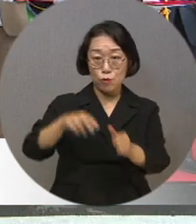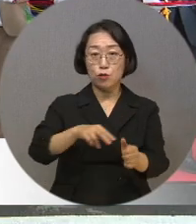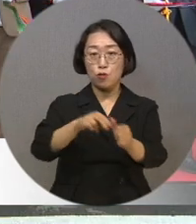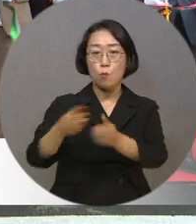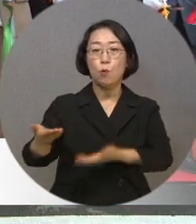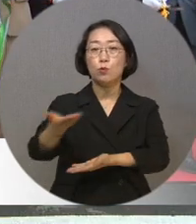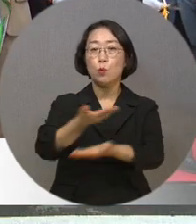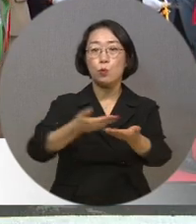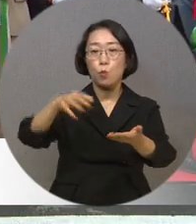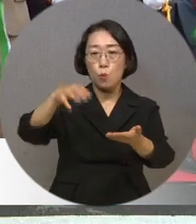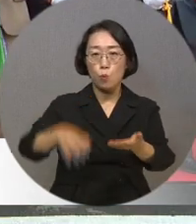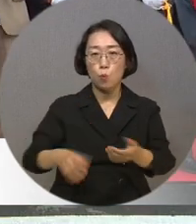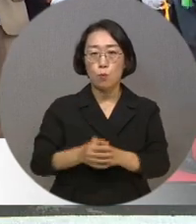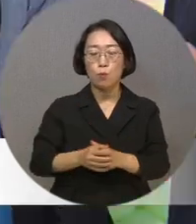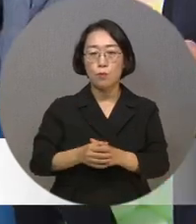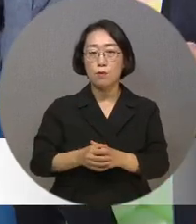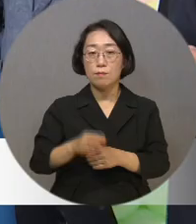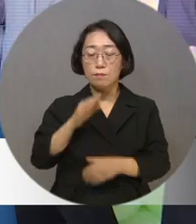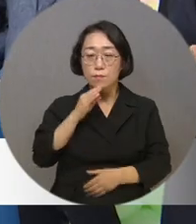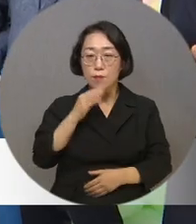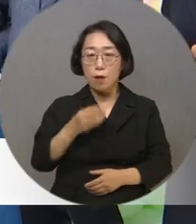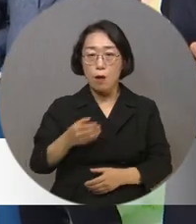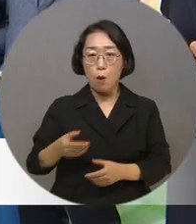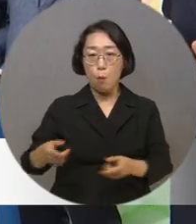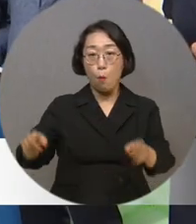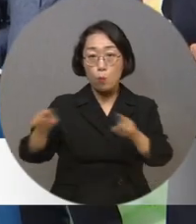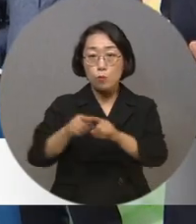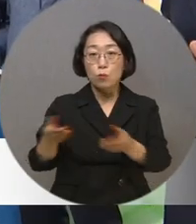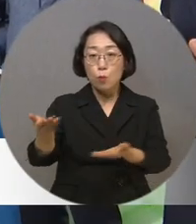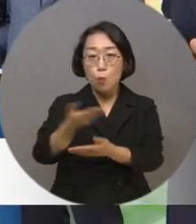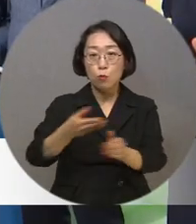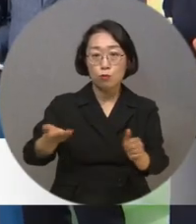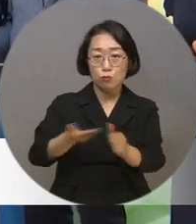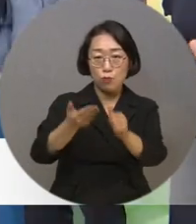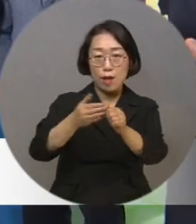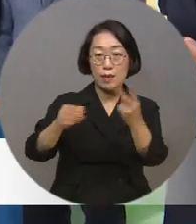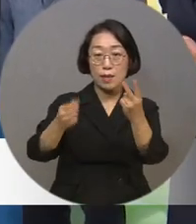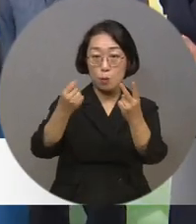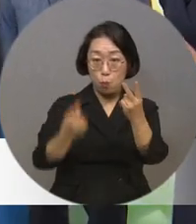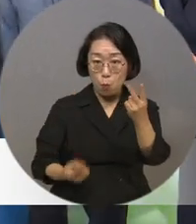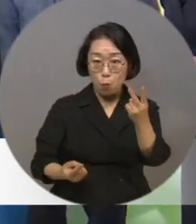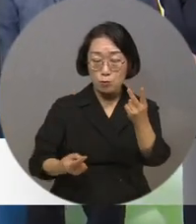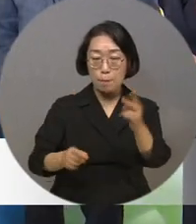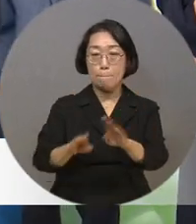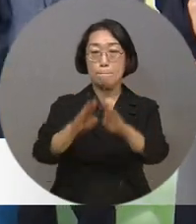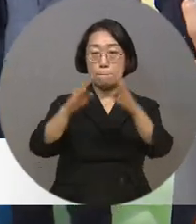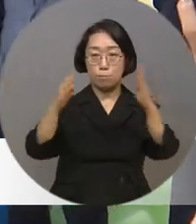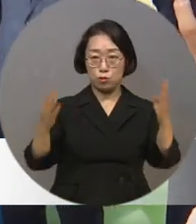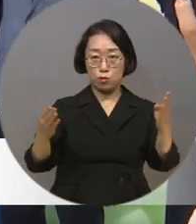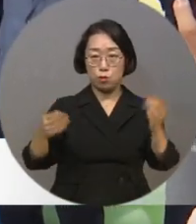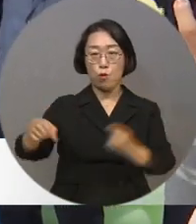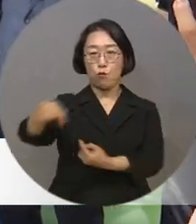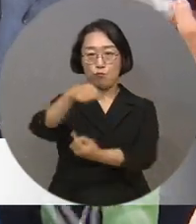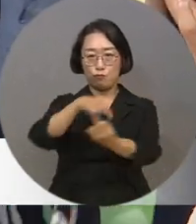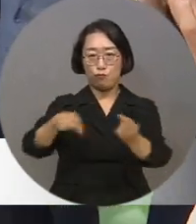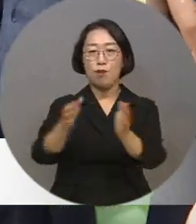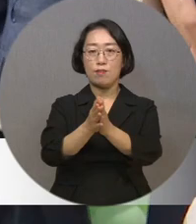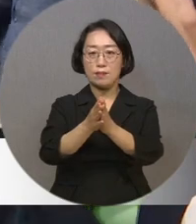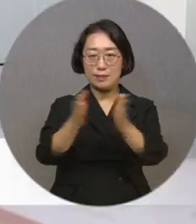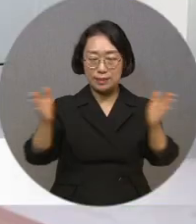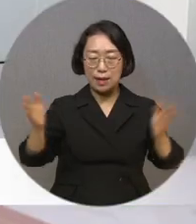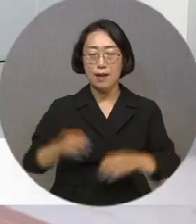있는 열린 공동체 공간인 공동육아 나눔터 2호점이 문을 열고 이달부터 운영을 시작했습니다.